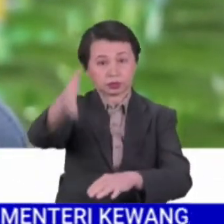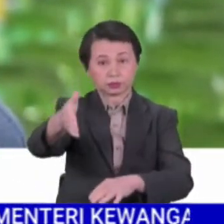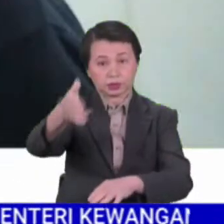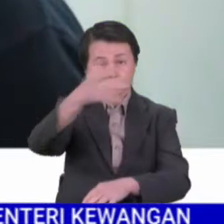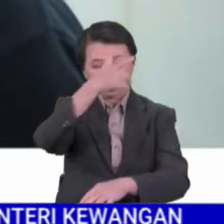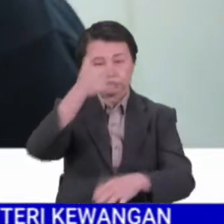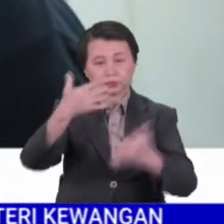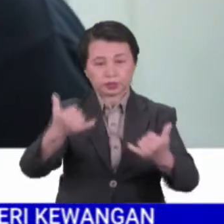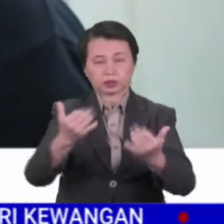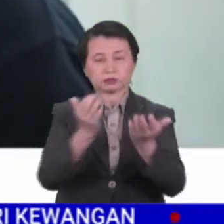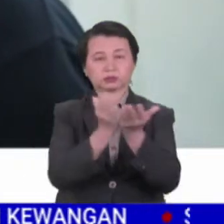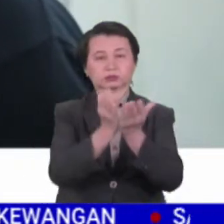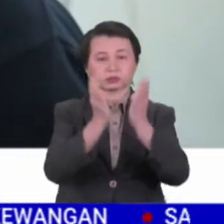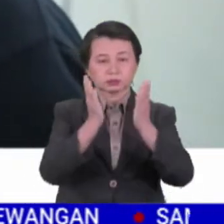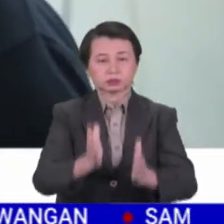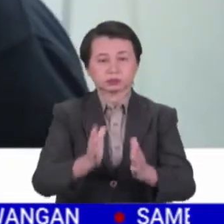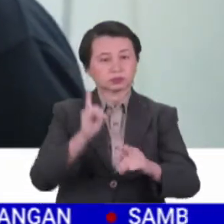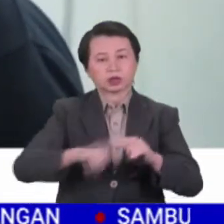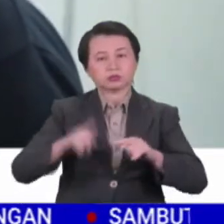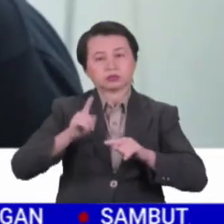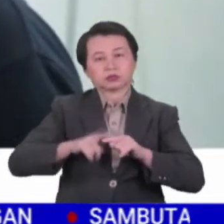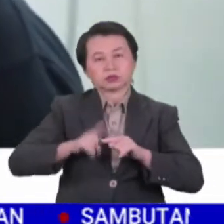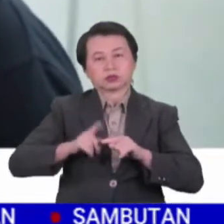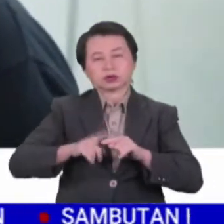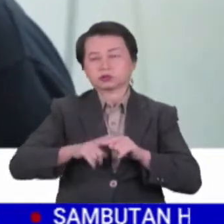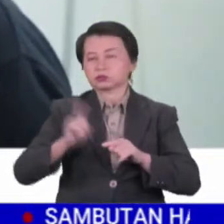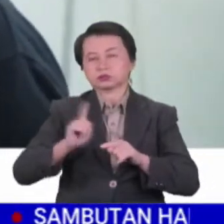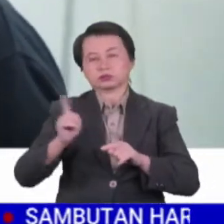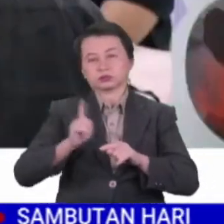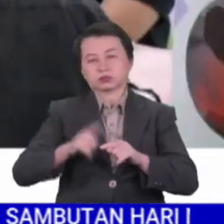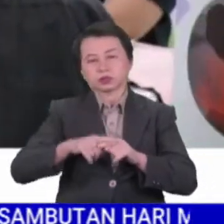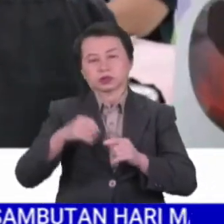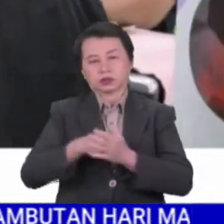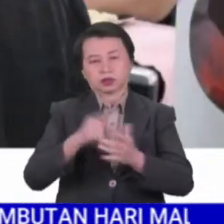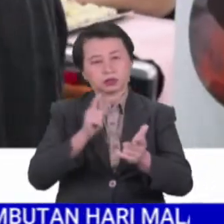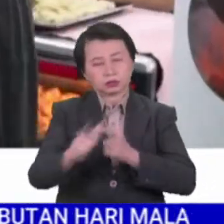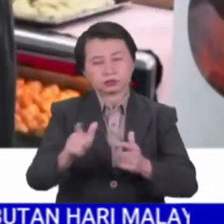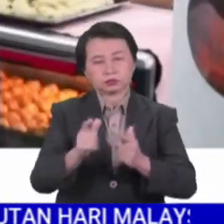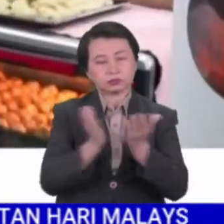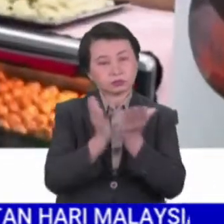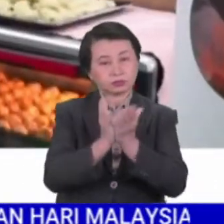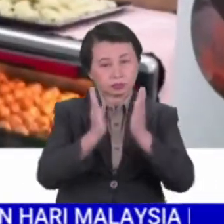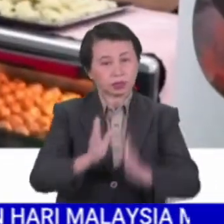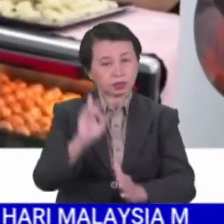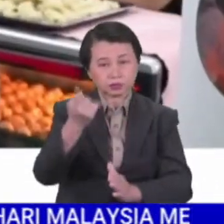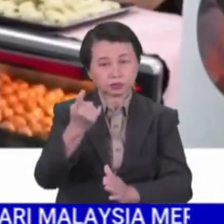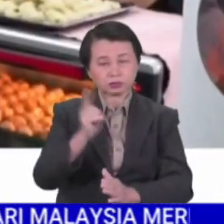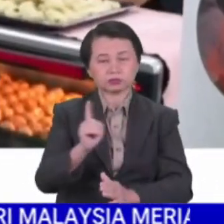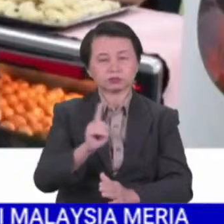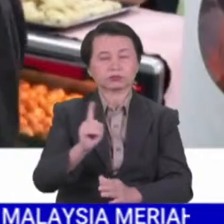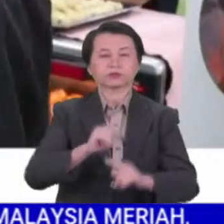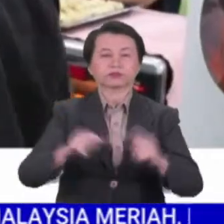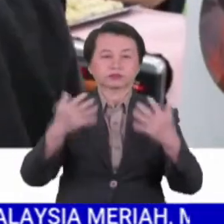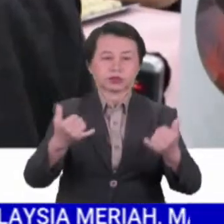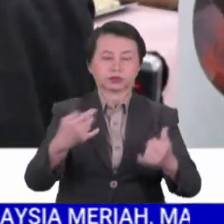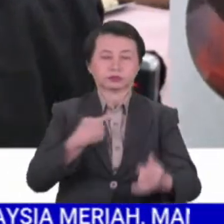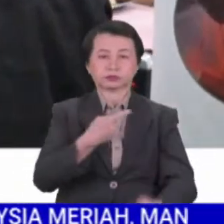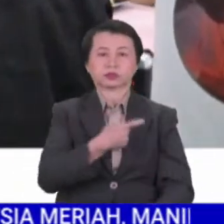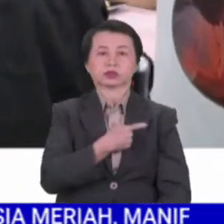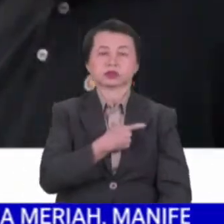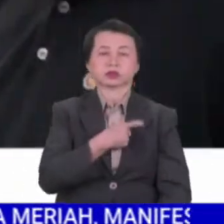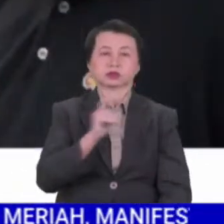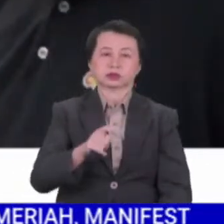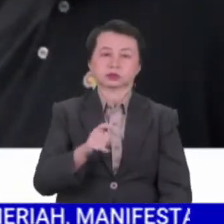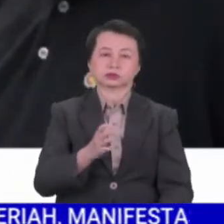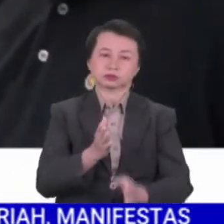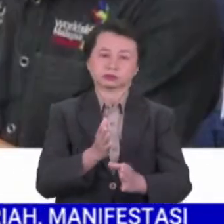sekarang, pelajar-pelajar dia tidak boleh bergantung sepenuhnya dalam kelulusan akademik. Sekarang kita